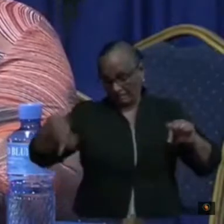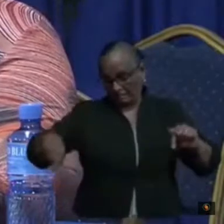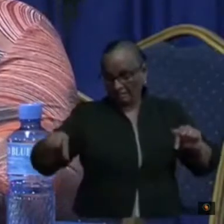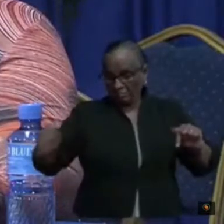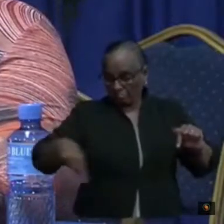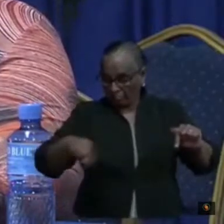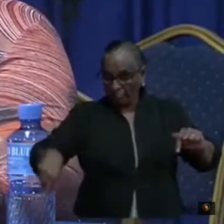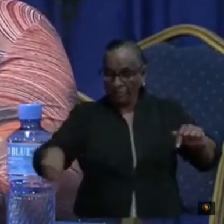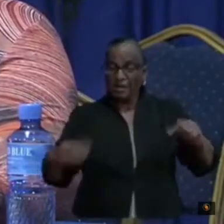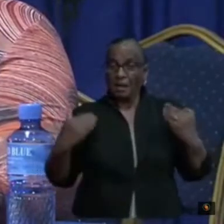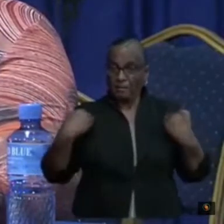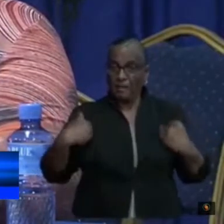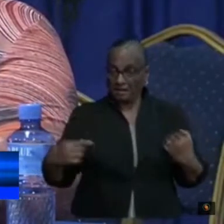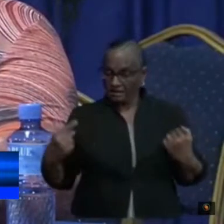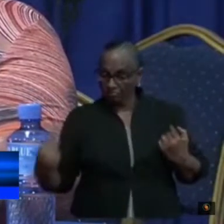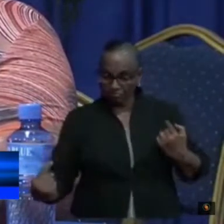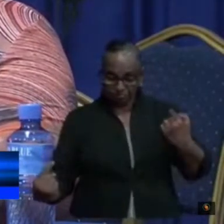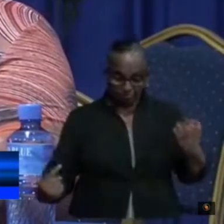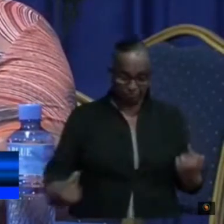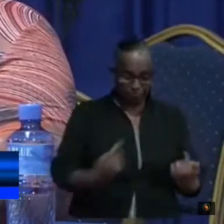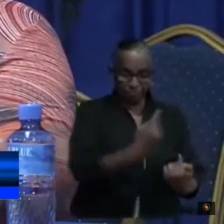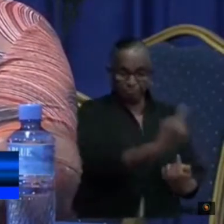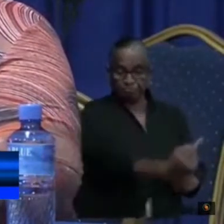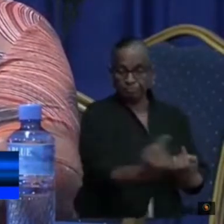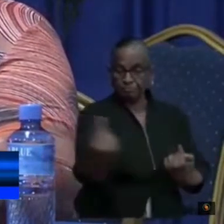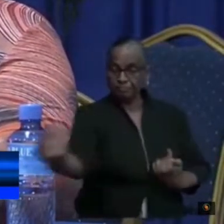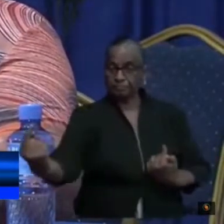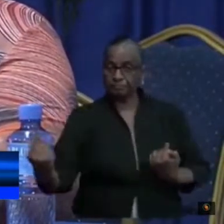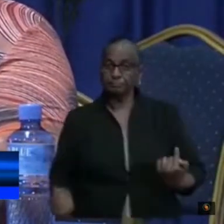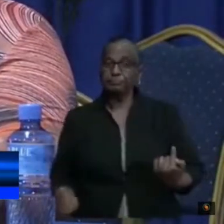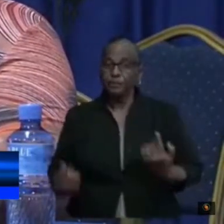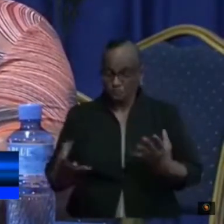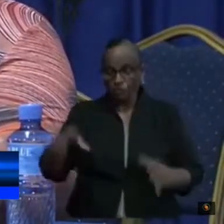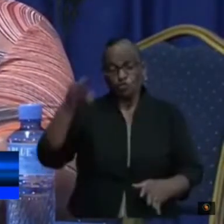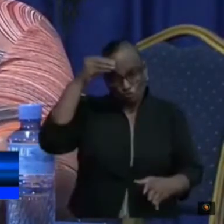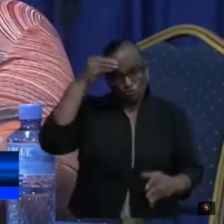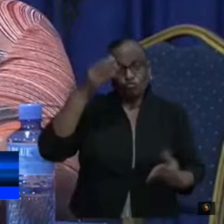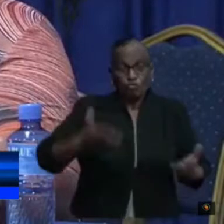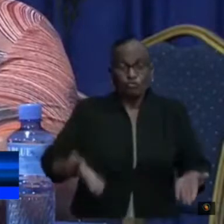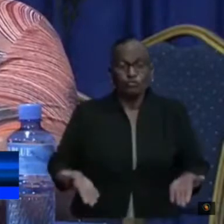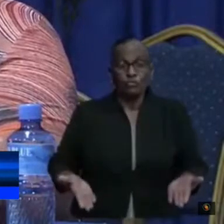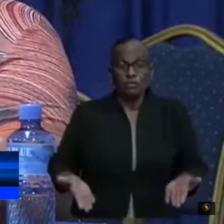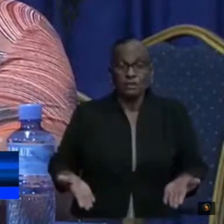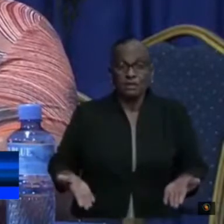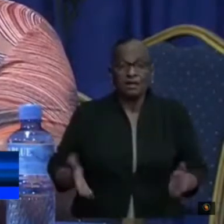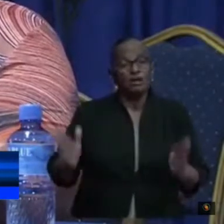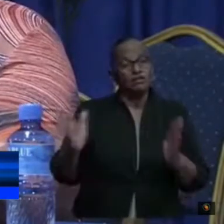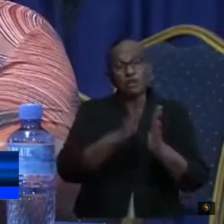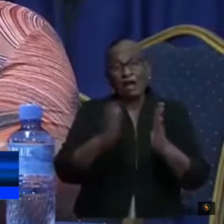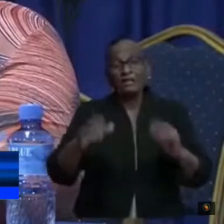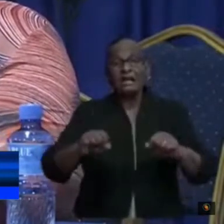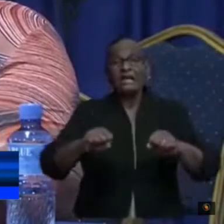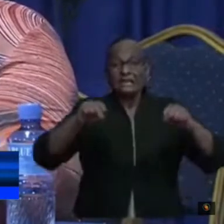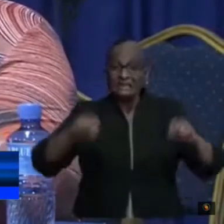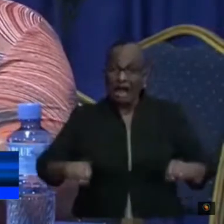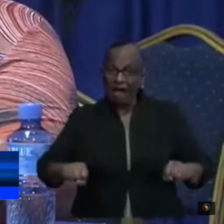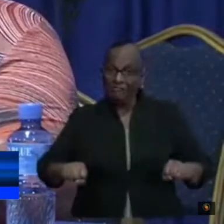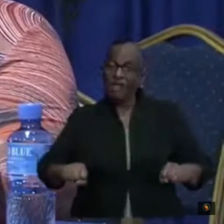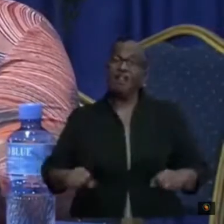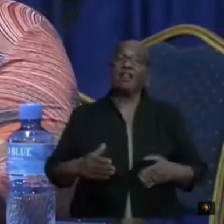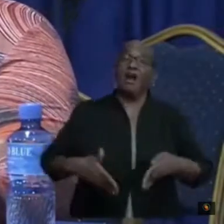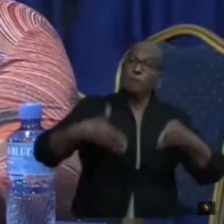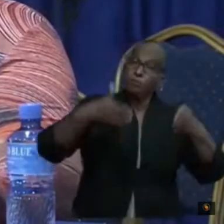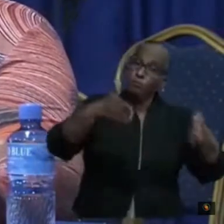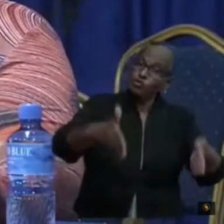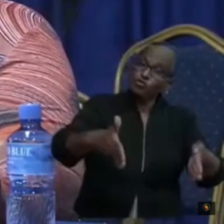toiletruimtes, dat die sociale afstand in acht wordt genomen. Tussen alle tafels van gasten en